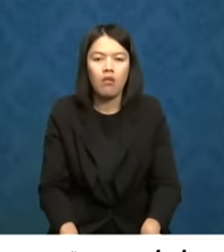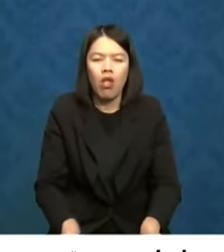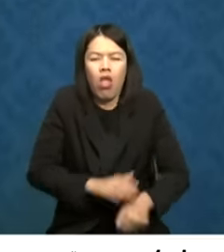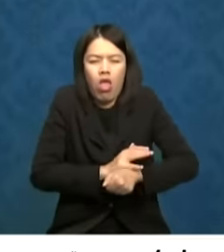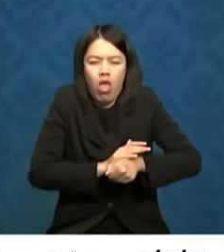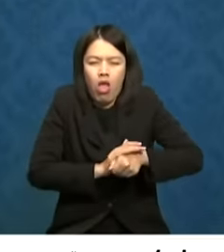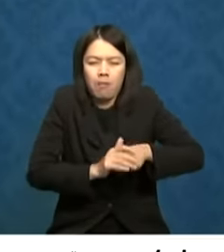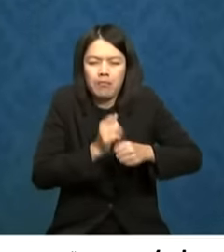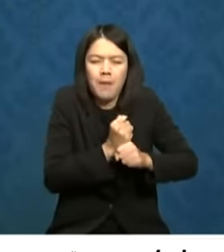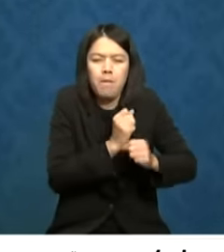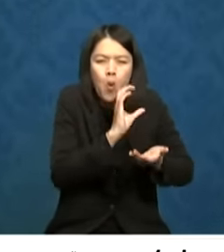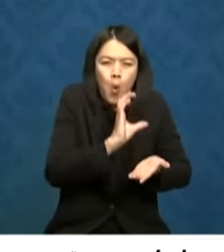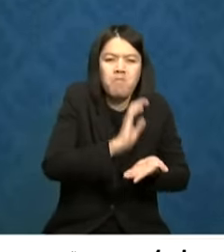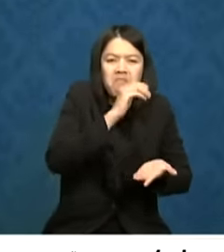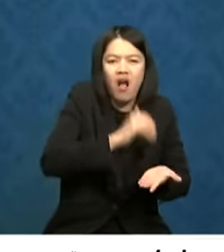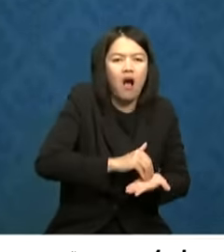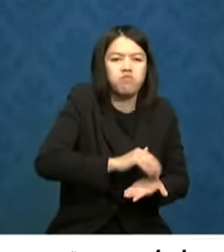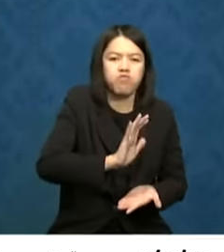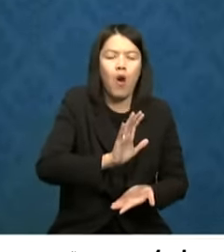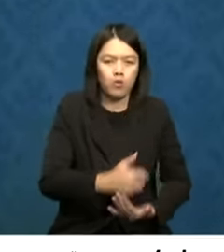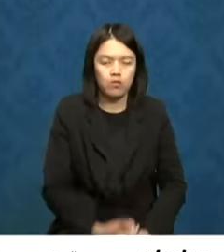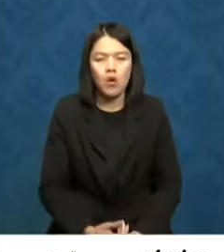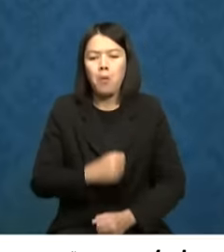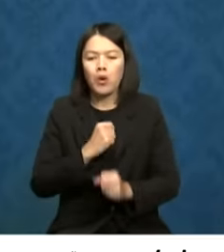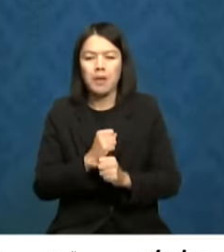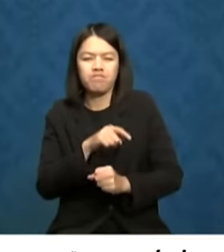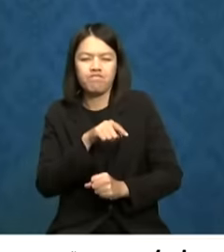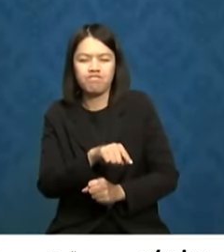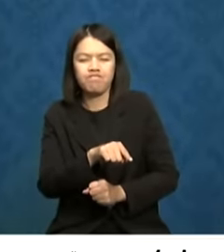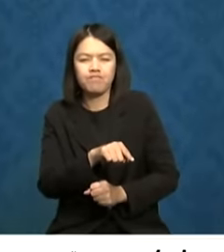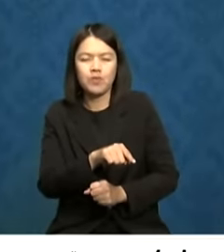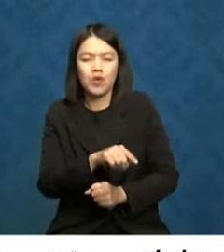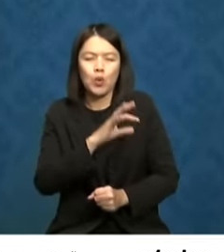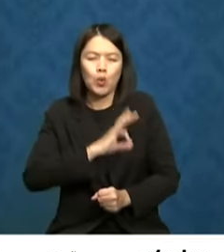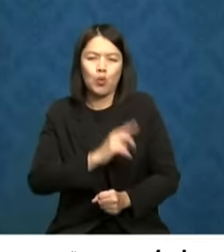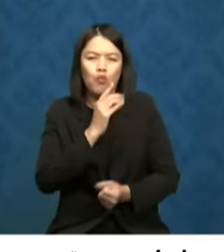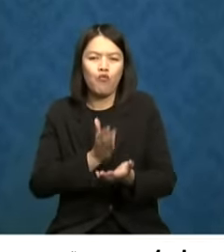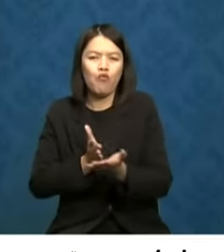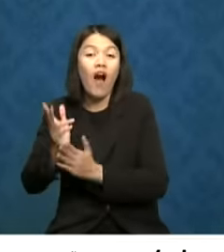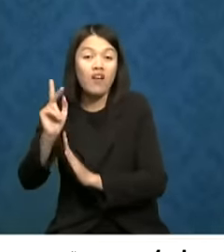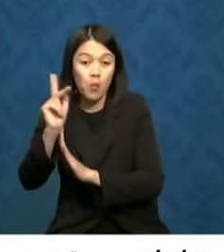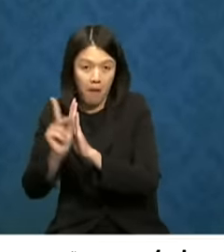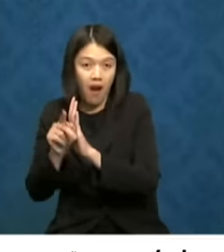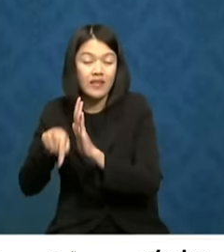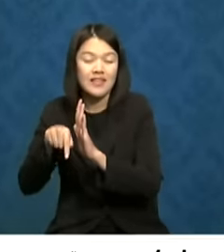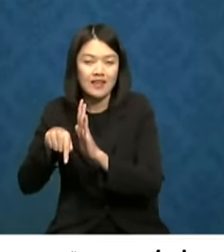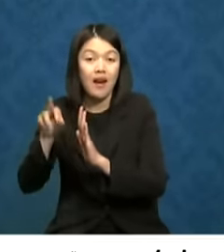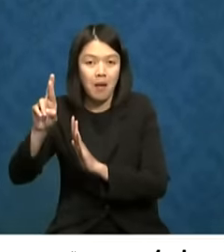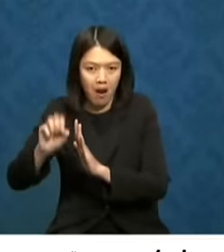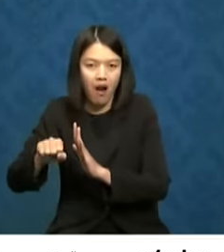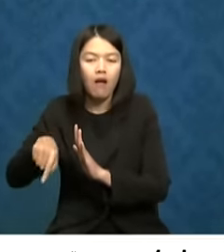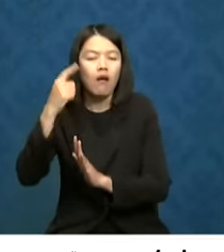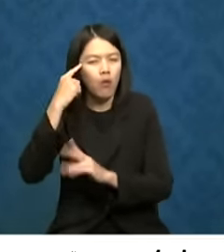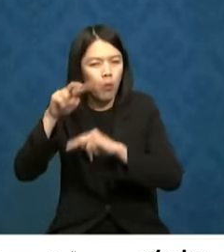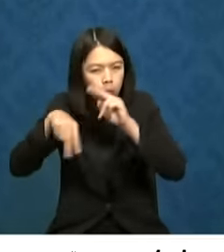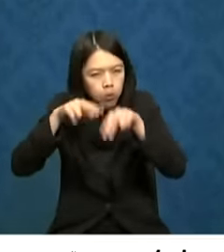แฝงอยู่ในงบกลางเพราะการกระทำเช่นนั้นจะทำให้ฝ่ายนิติบัญญัติไม่สามารถ